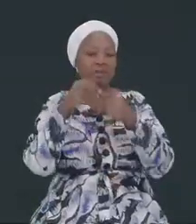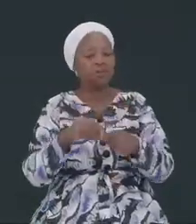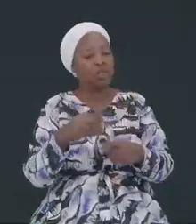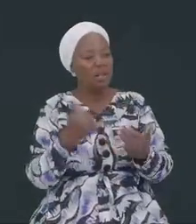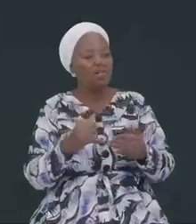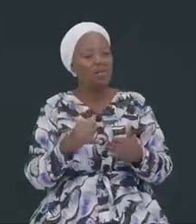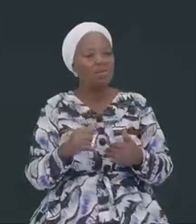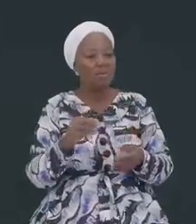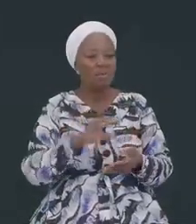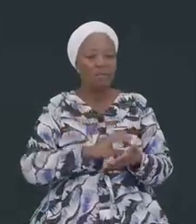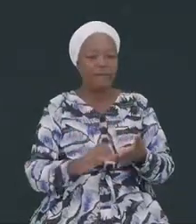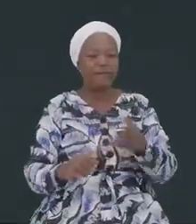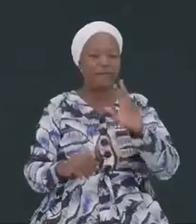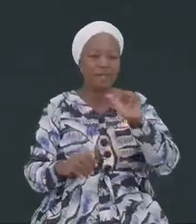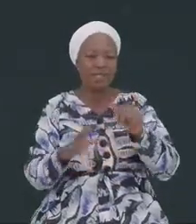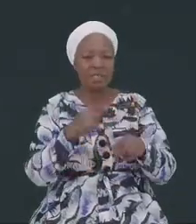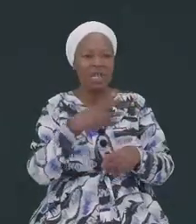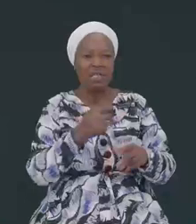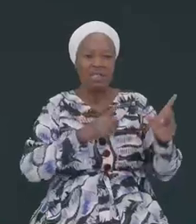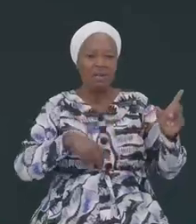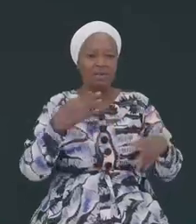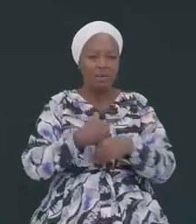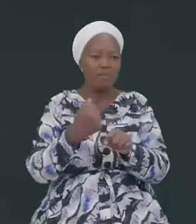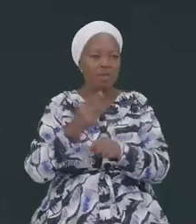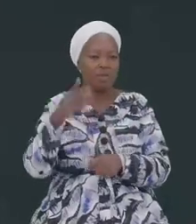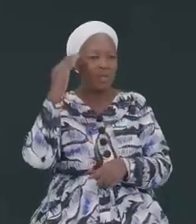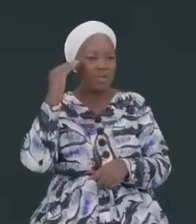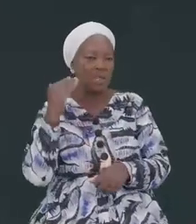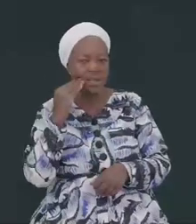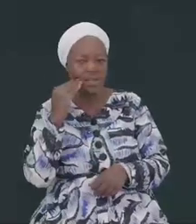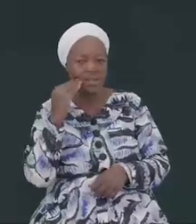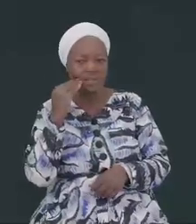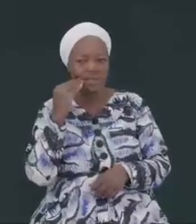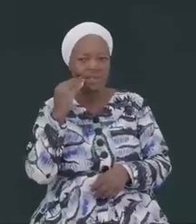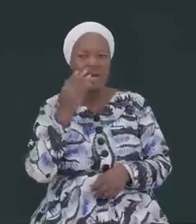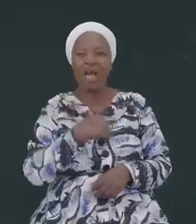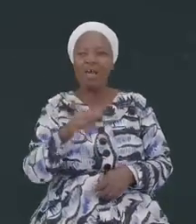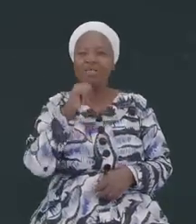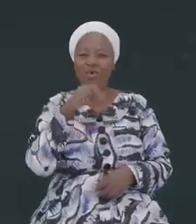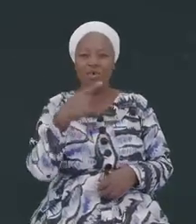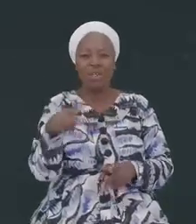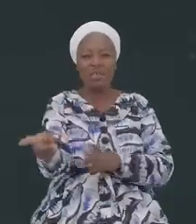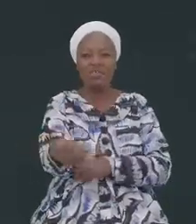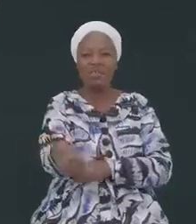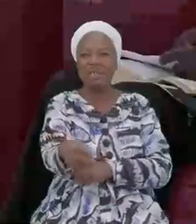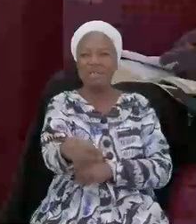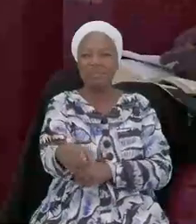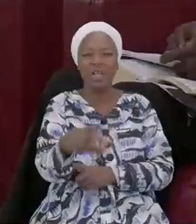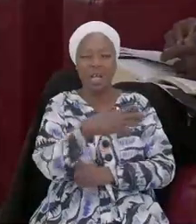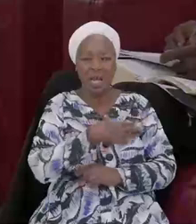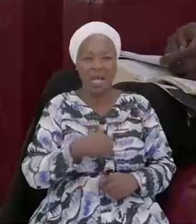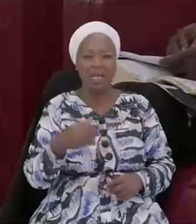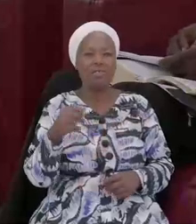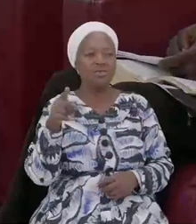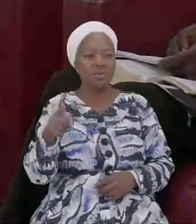distinction. Maintenant, le verset qui se dit, l'Éternel fera de toi, verset 13, l'Éternel fera de toi la tête et non